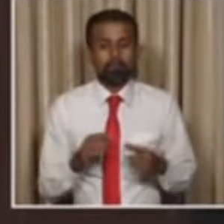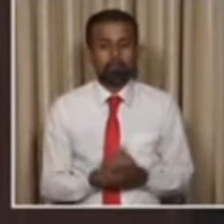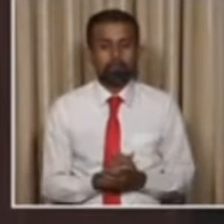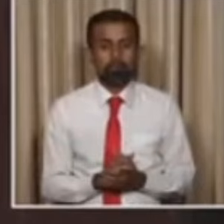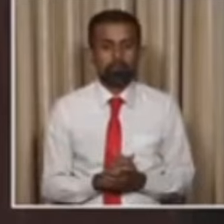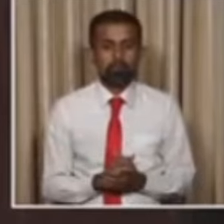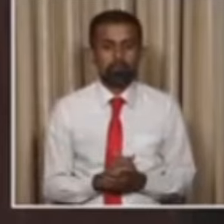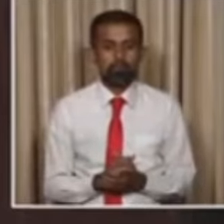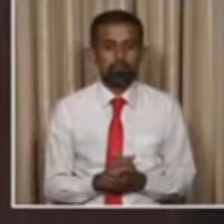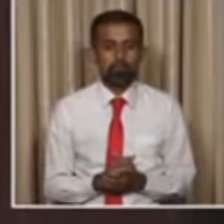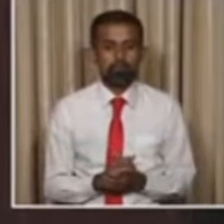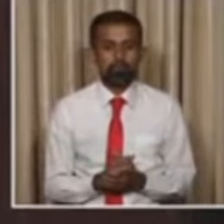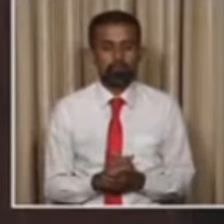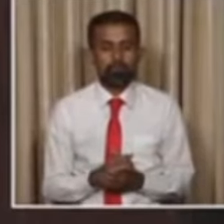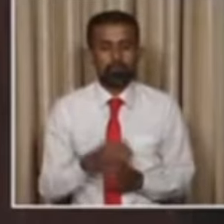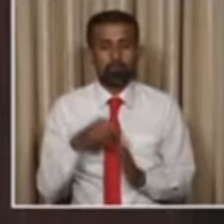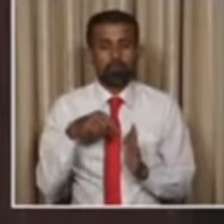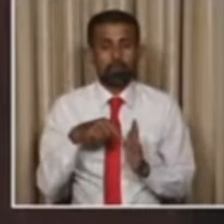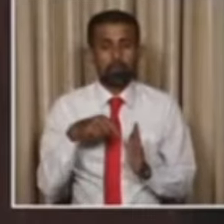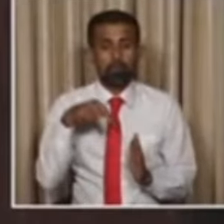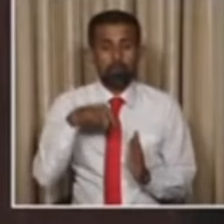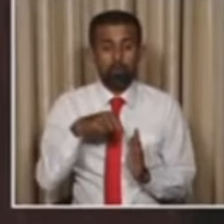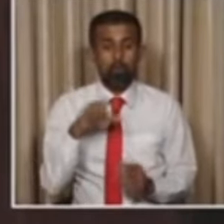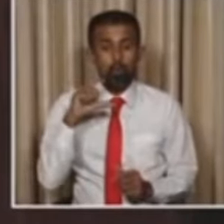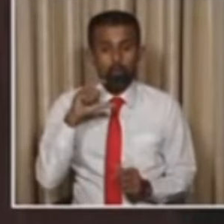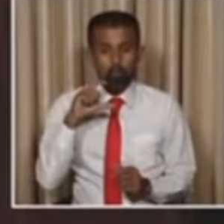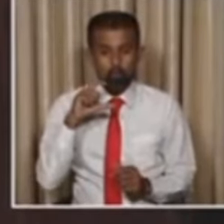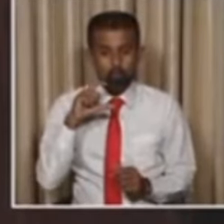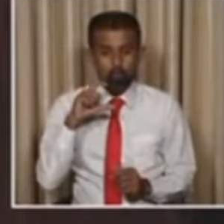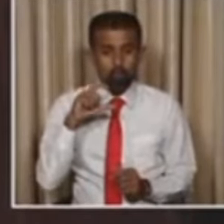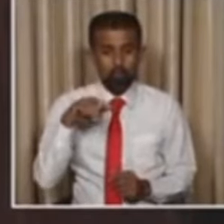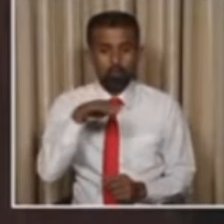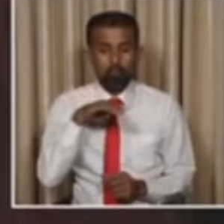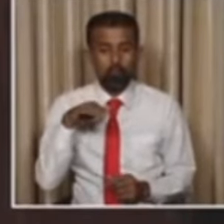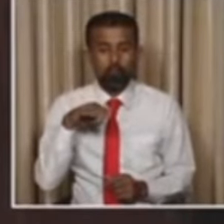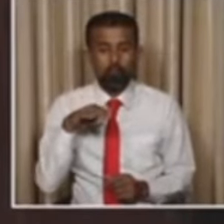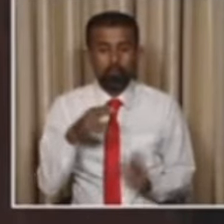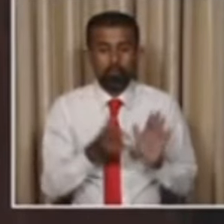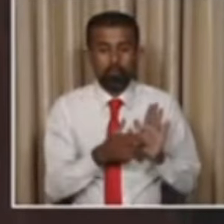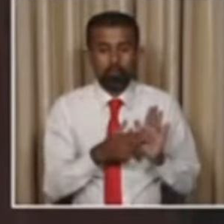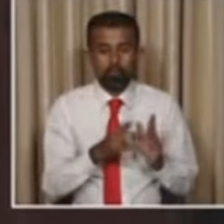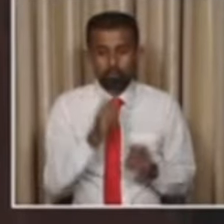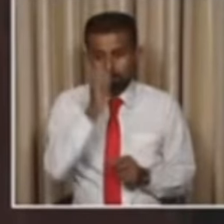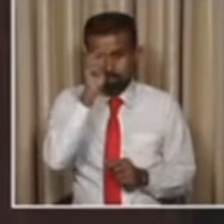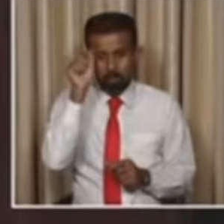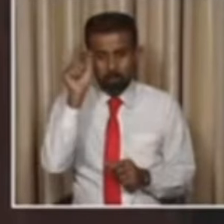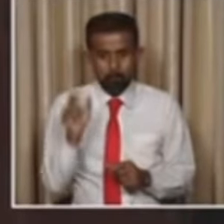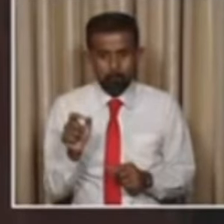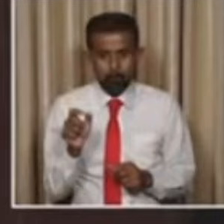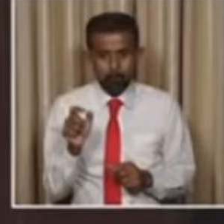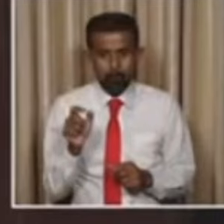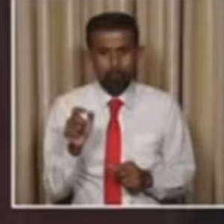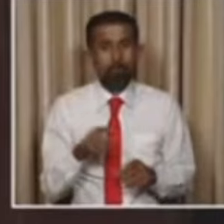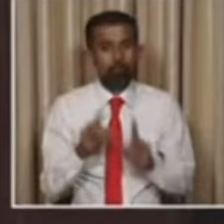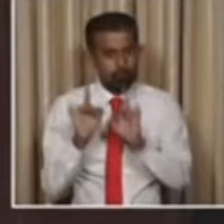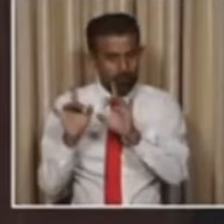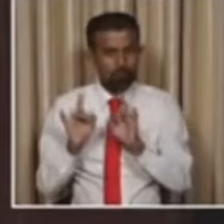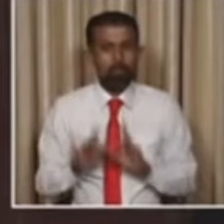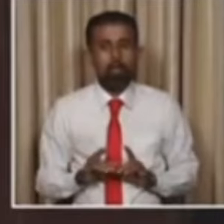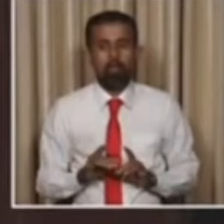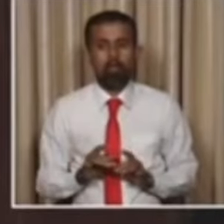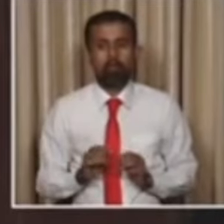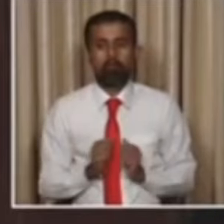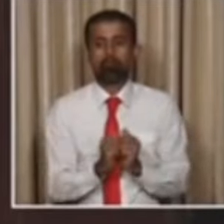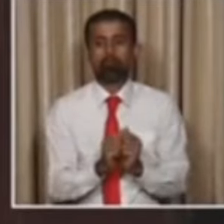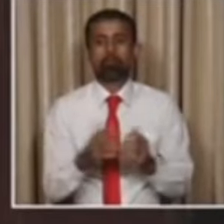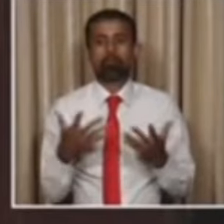තව දකුණු කොළඹ කොට්ටාස බාර නියෝජ්‍ය පොලිස් අධිකාරී නිශාන්ත සොයිසම් මැතිතුමා. එතුමාටත් ඒ වගේම ඇවිල්ලා එතුමා ඒක හරහා ක්‍රියාත්මක